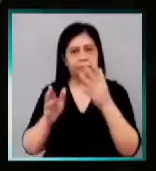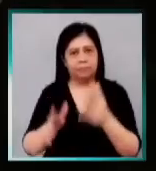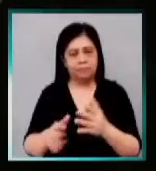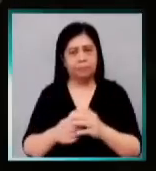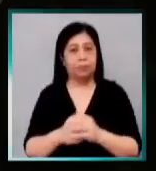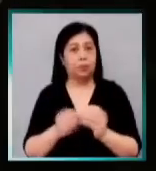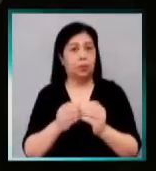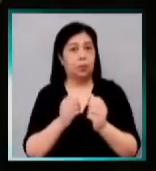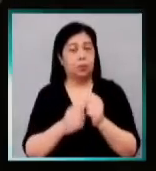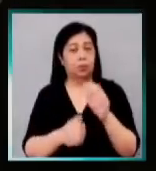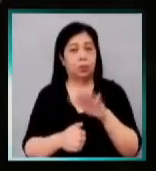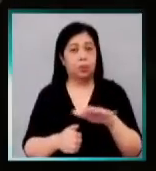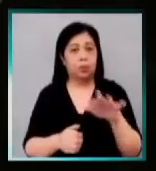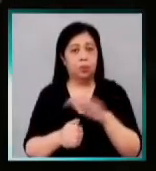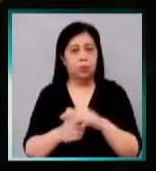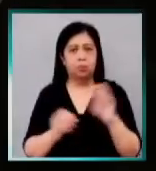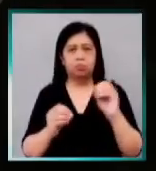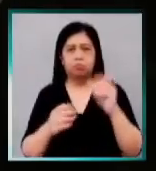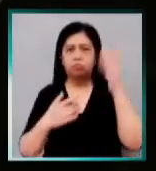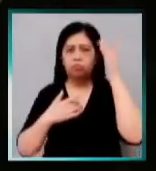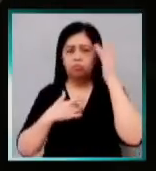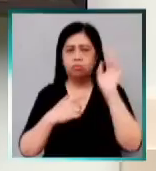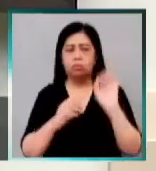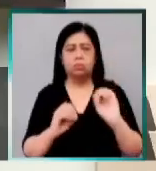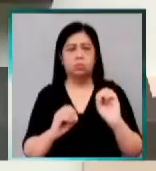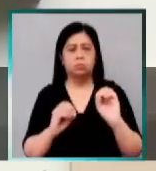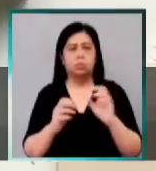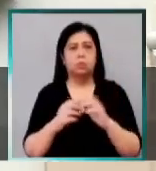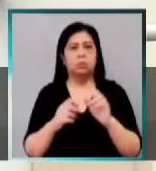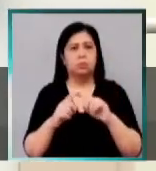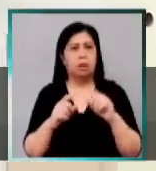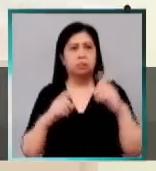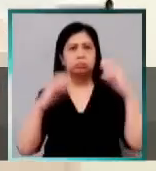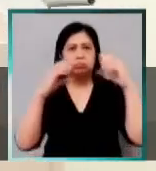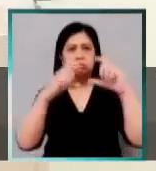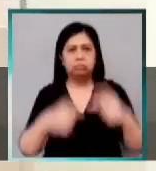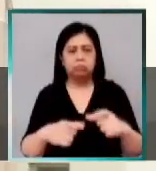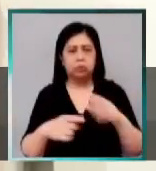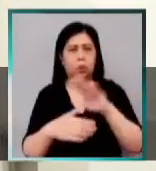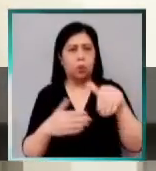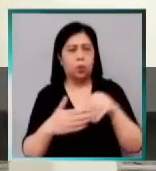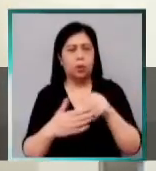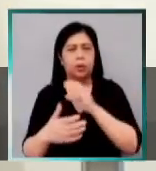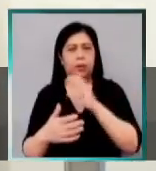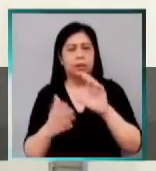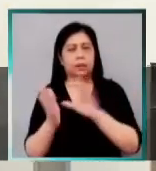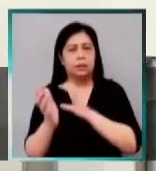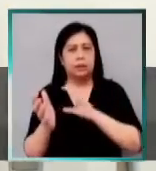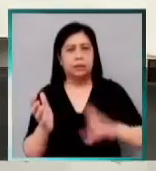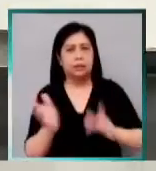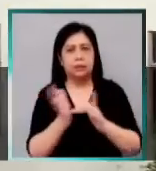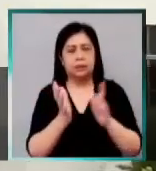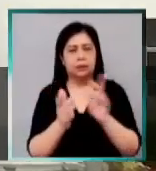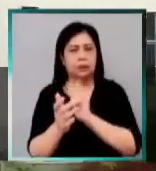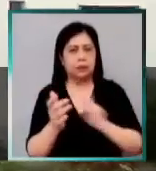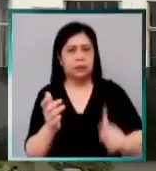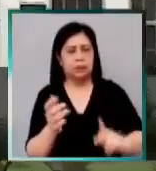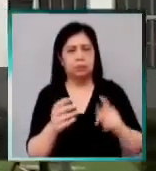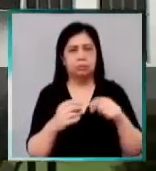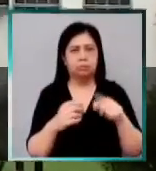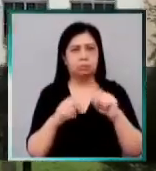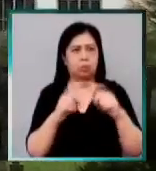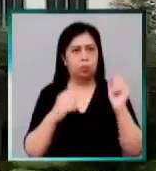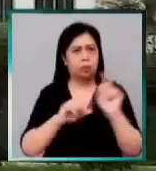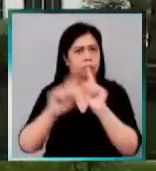kanila, asymptomatic. Hindi naman daw naka-lockdown ang buong Christ the King Seminary compound, kaya pwede pa rin magsimba roon,